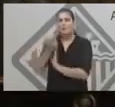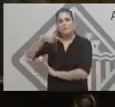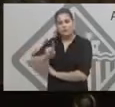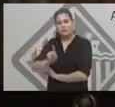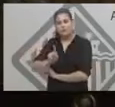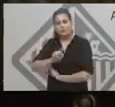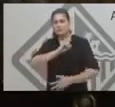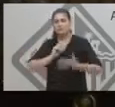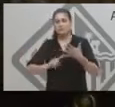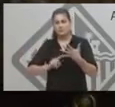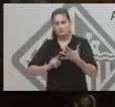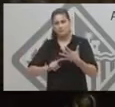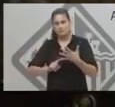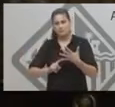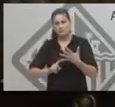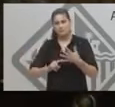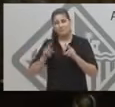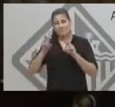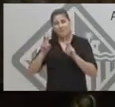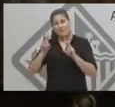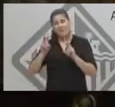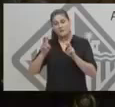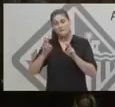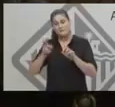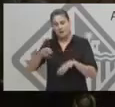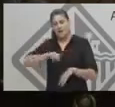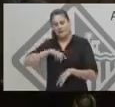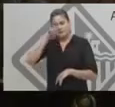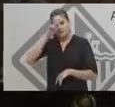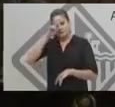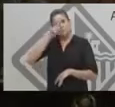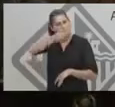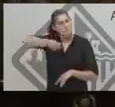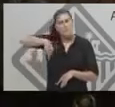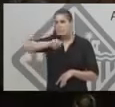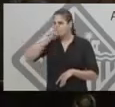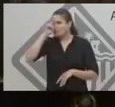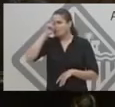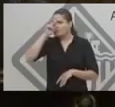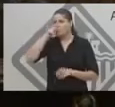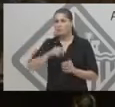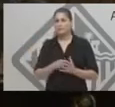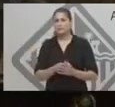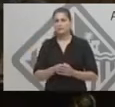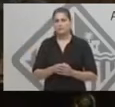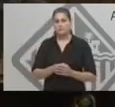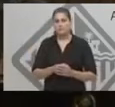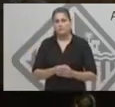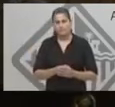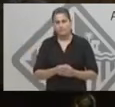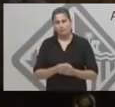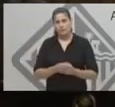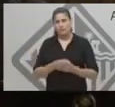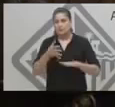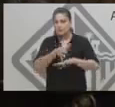En cinquè lloc, i és un tema que me preocupa i que ens preocupa a tota la ciutat, si garantim una